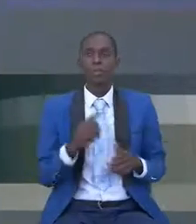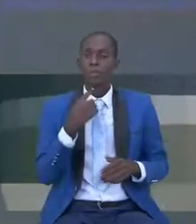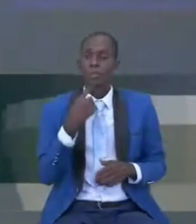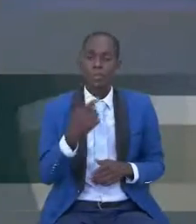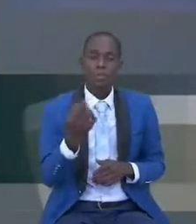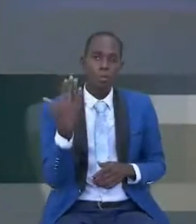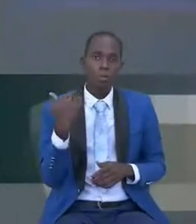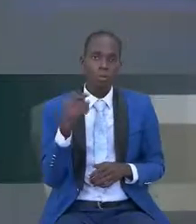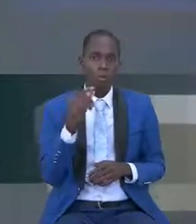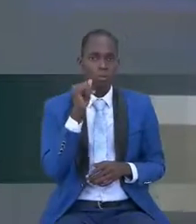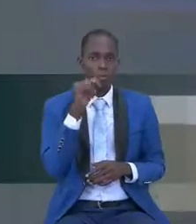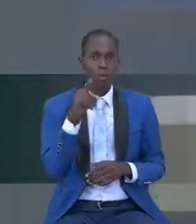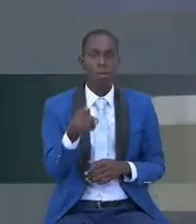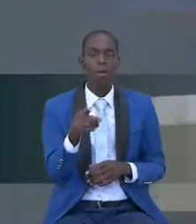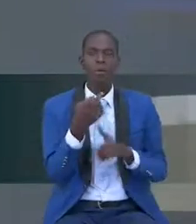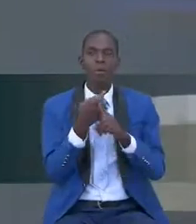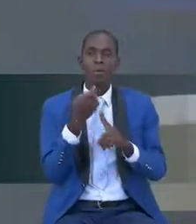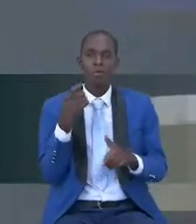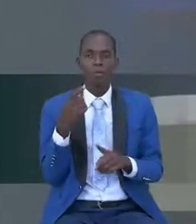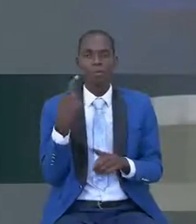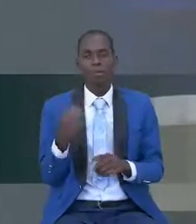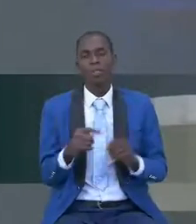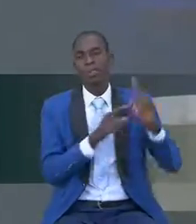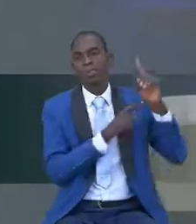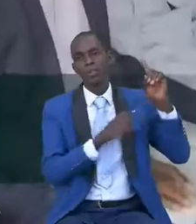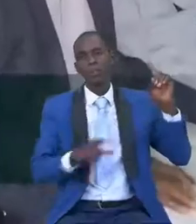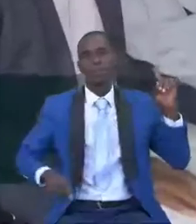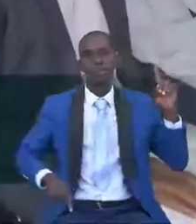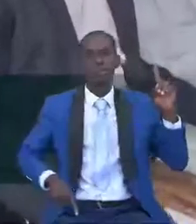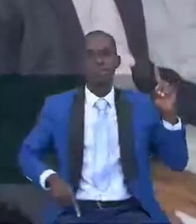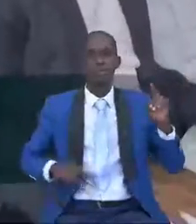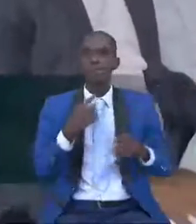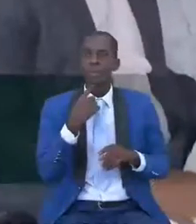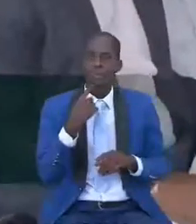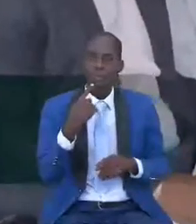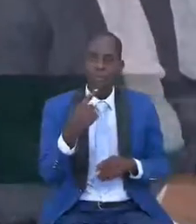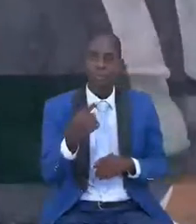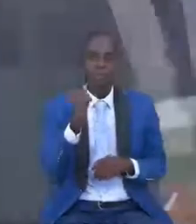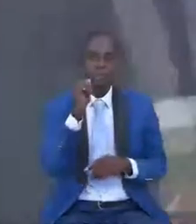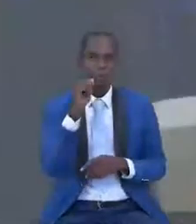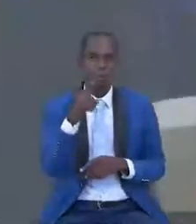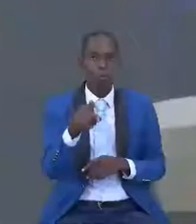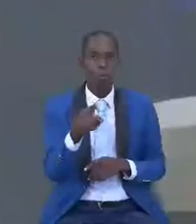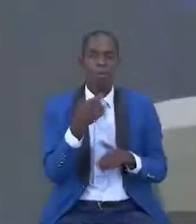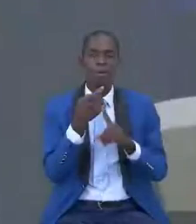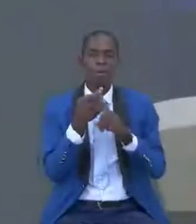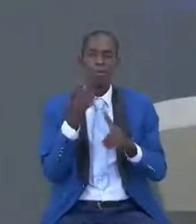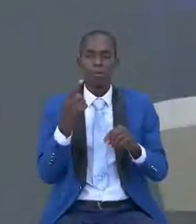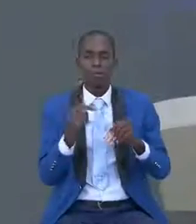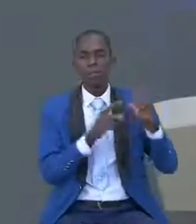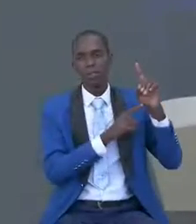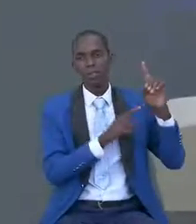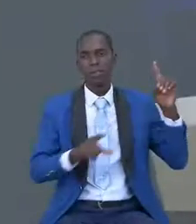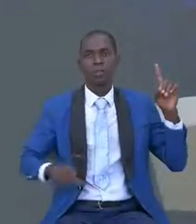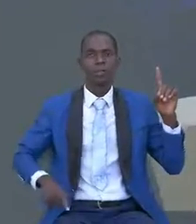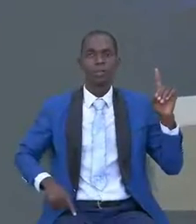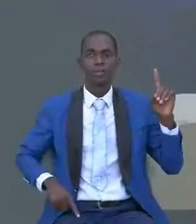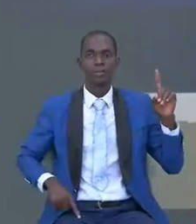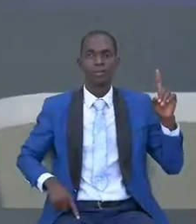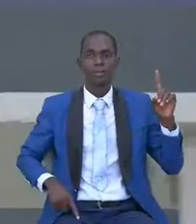Qui lui ont été dites de la part du Seigneur. Dites de la part du Seigneur.